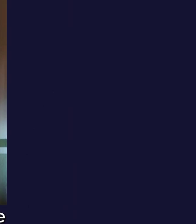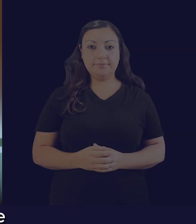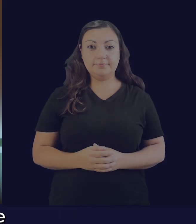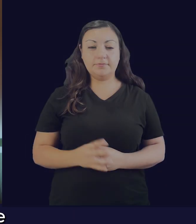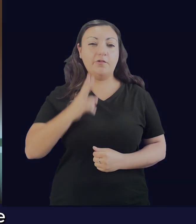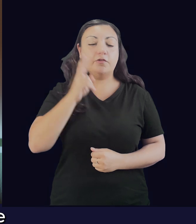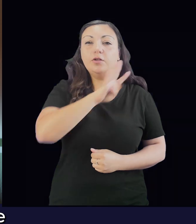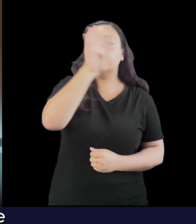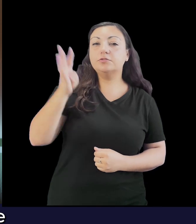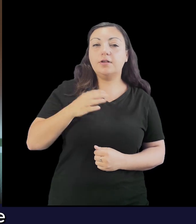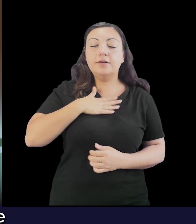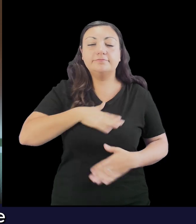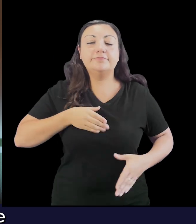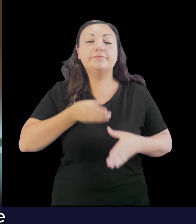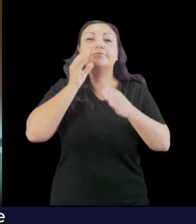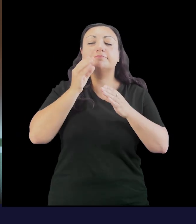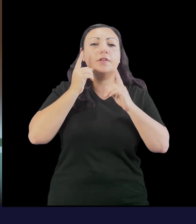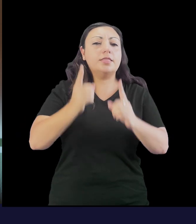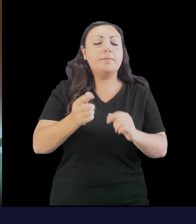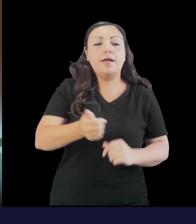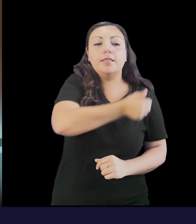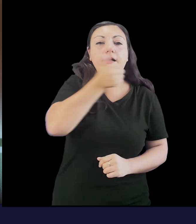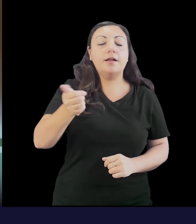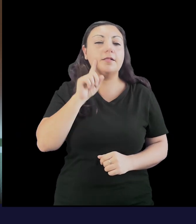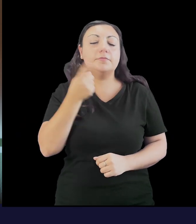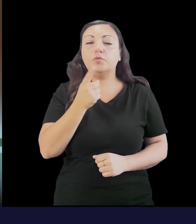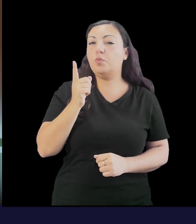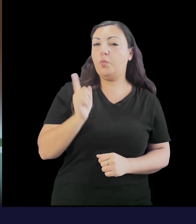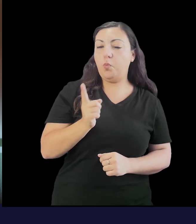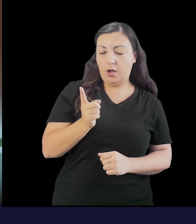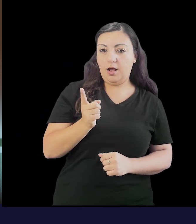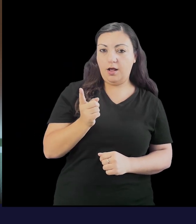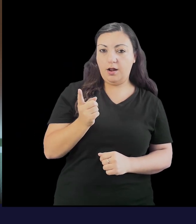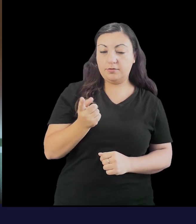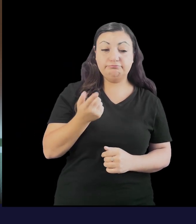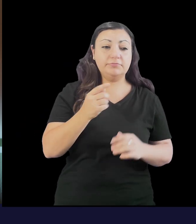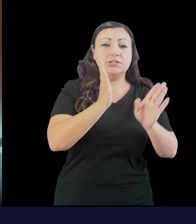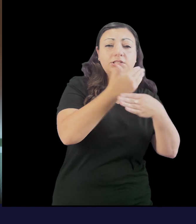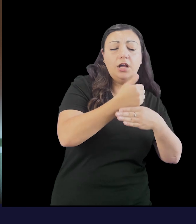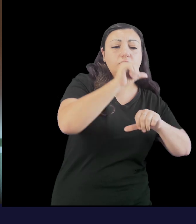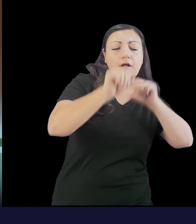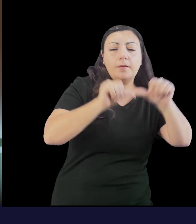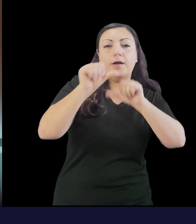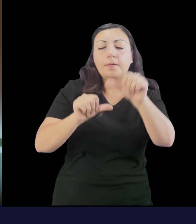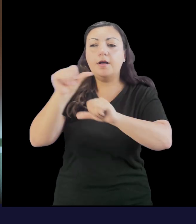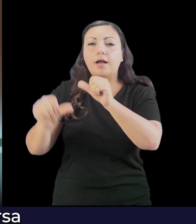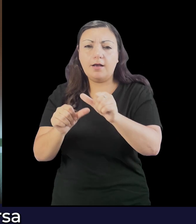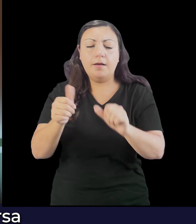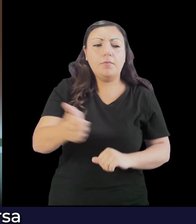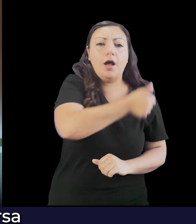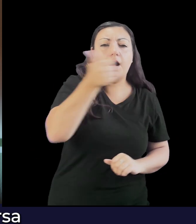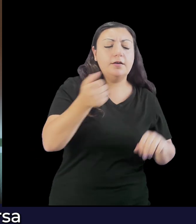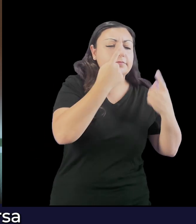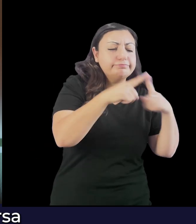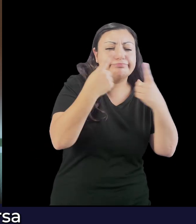la bellezza di gustarsi un grande vino toscano Dipende A volte anche dall'annata se ci pensate bene le stagioni cambiano e ogni